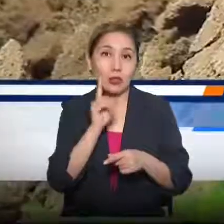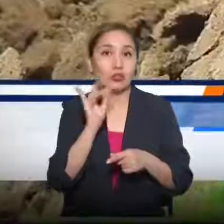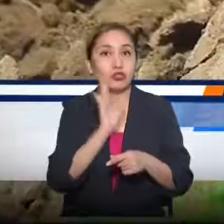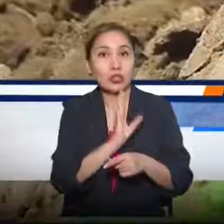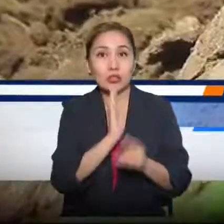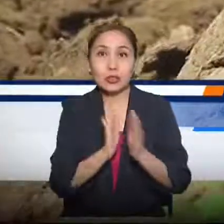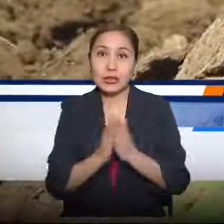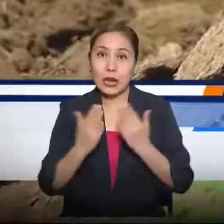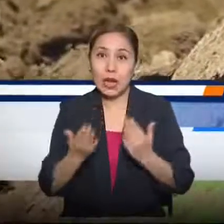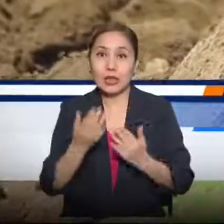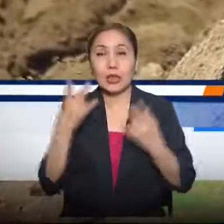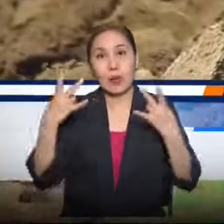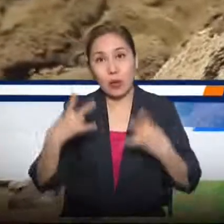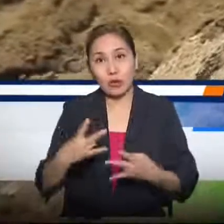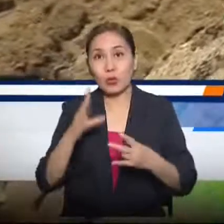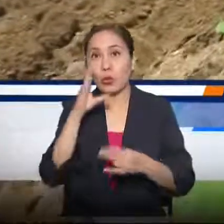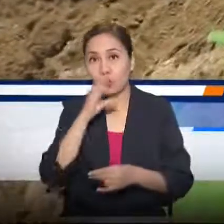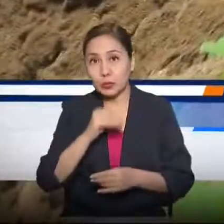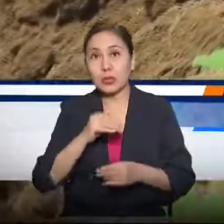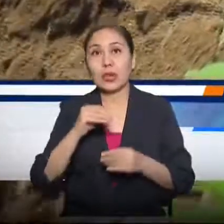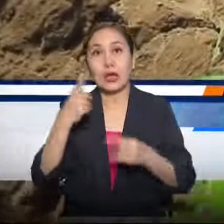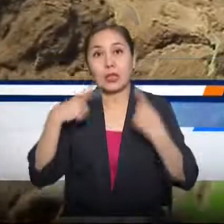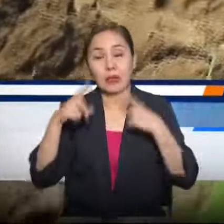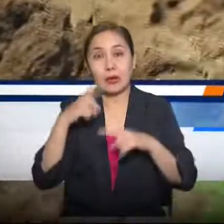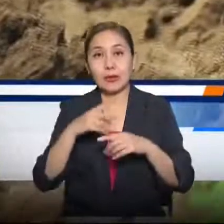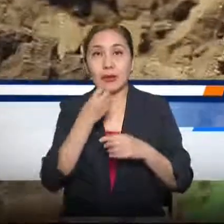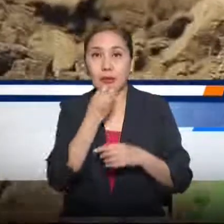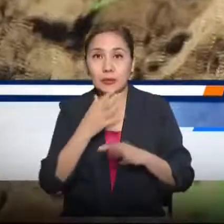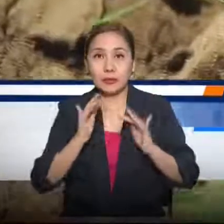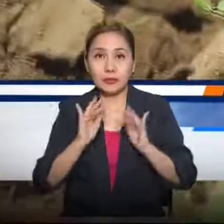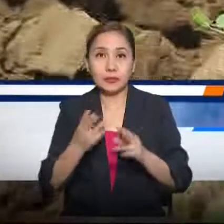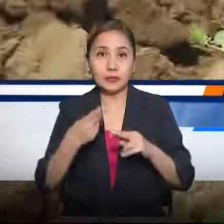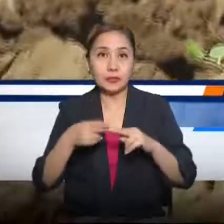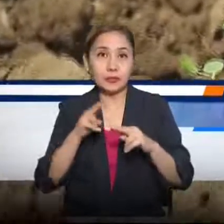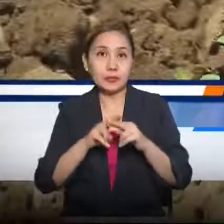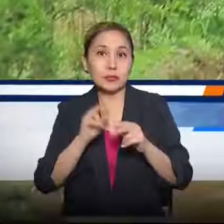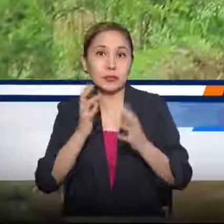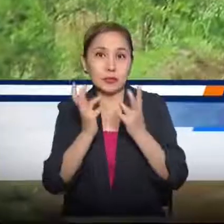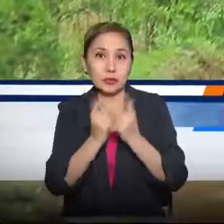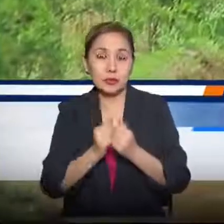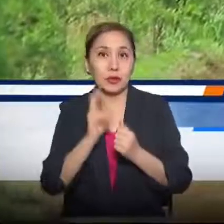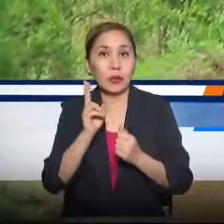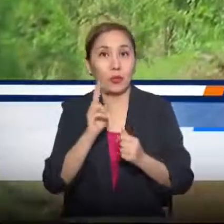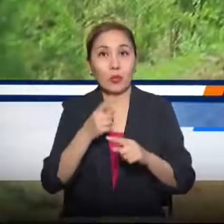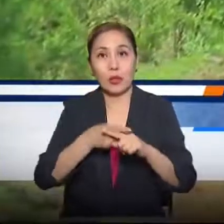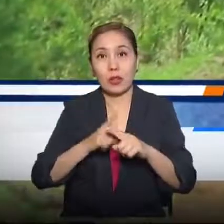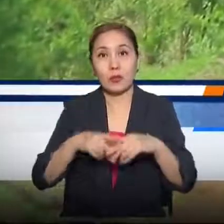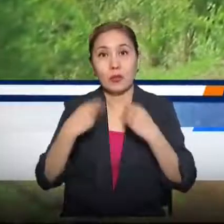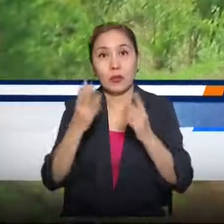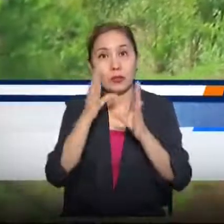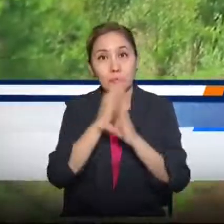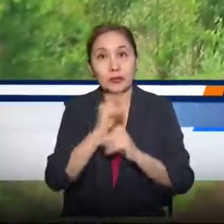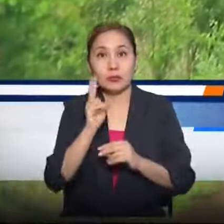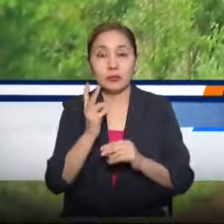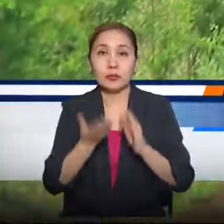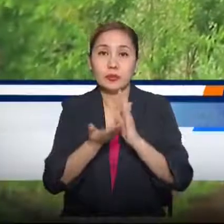женской тетрадях. Необходимо успеть творить и хорошие дела, так считает Ойстахон Мирзаева. Тем, кому досталась часть сада, уже успели снять